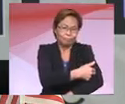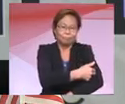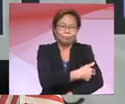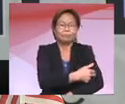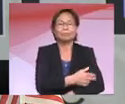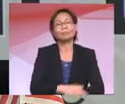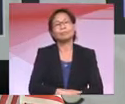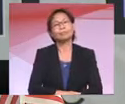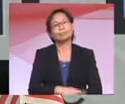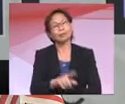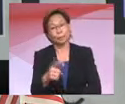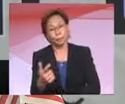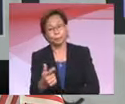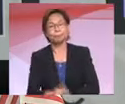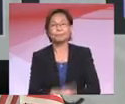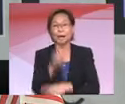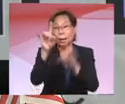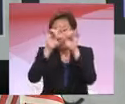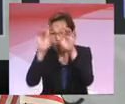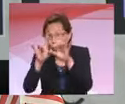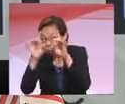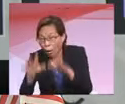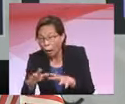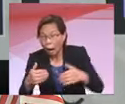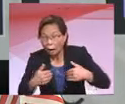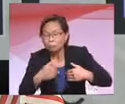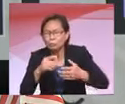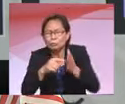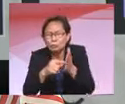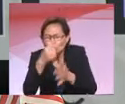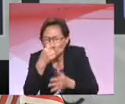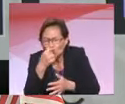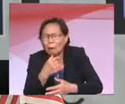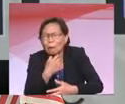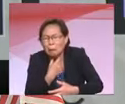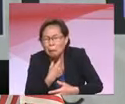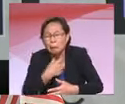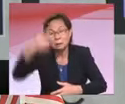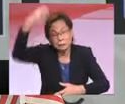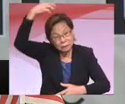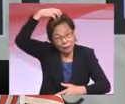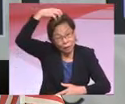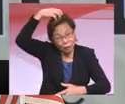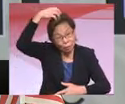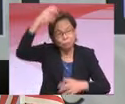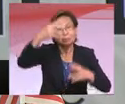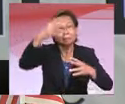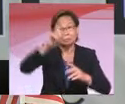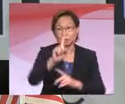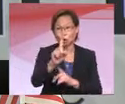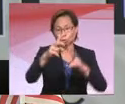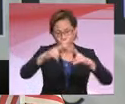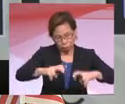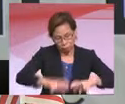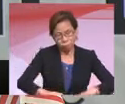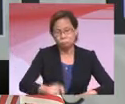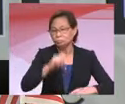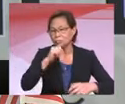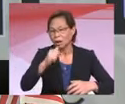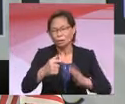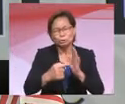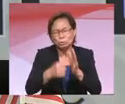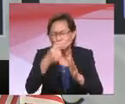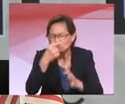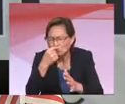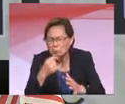Bahia. 1 kes saringan yang bergejala dan di negeri Selangor, 1 kes dalam siasatan. Beliau tidak bergejala